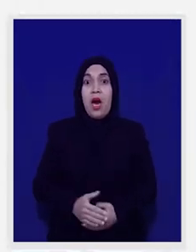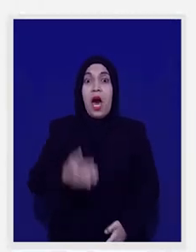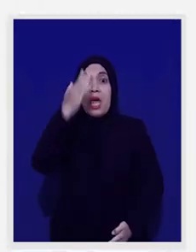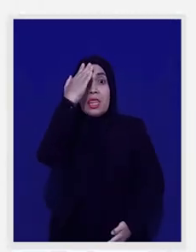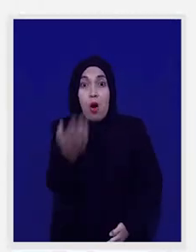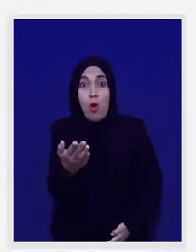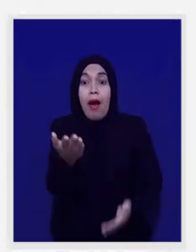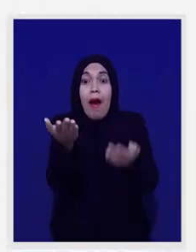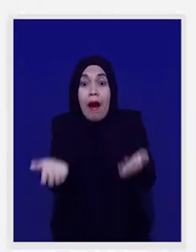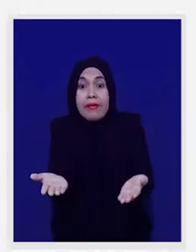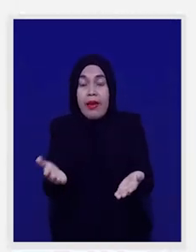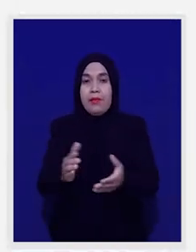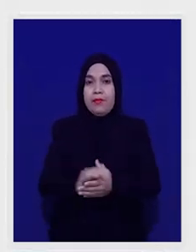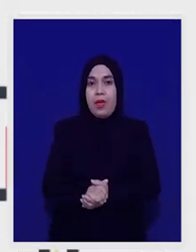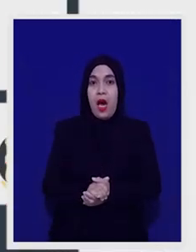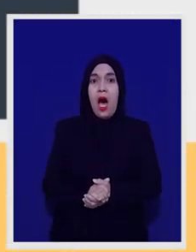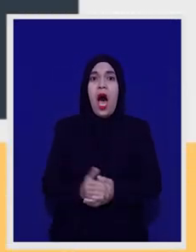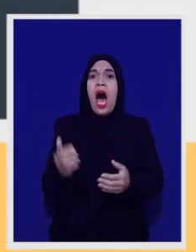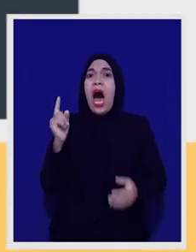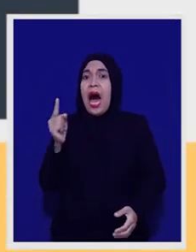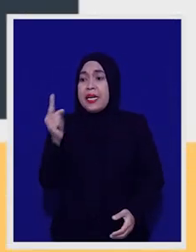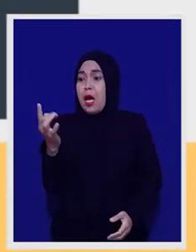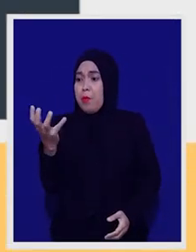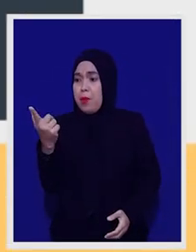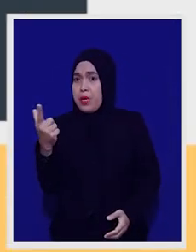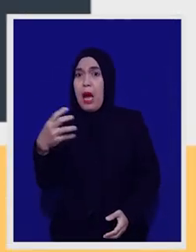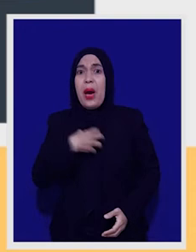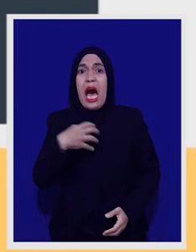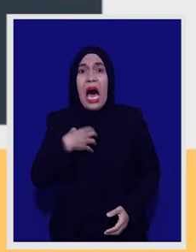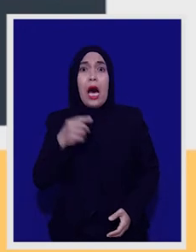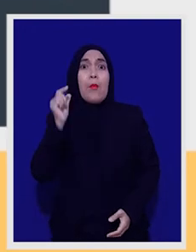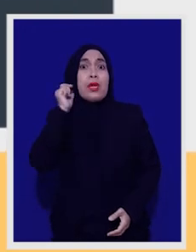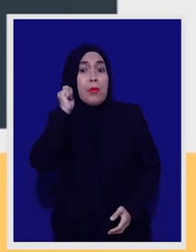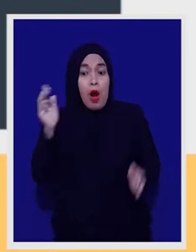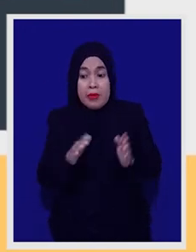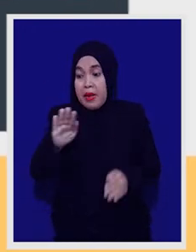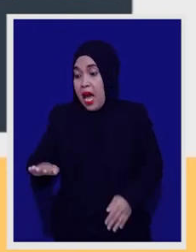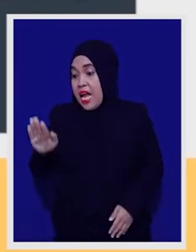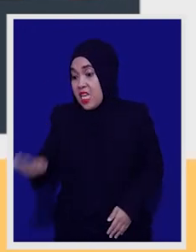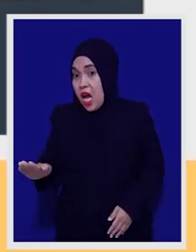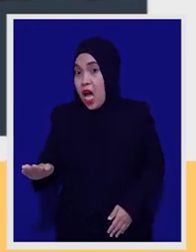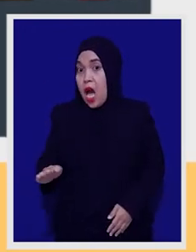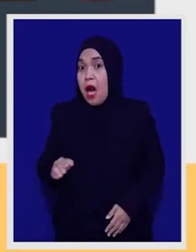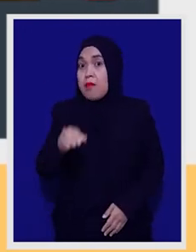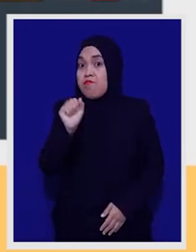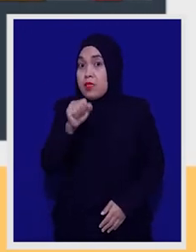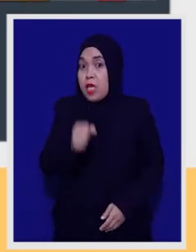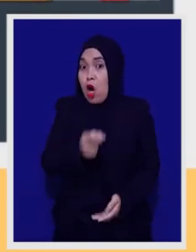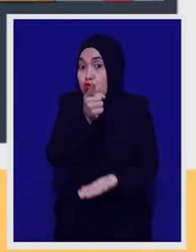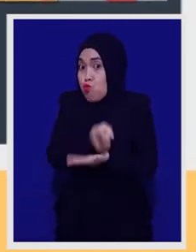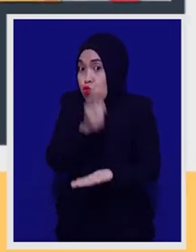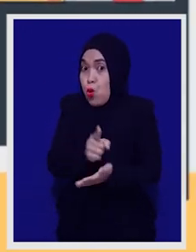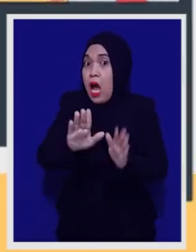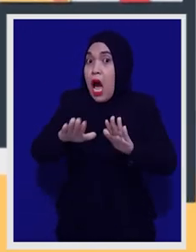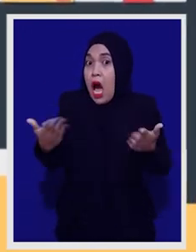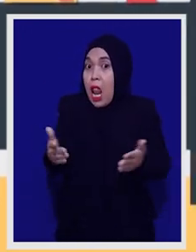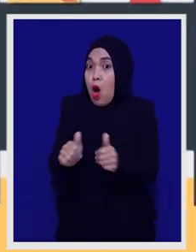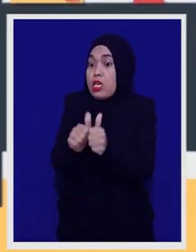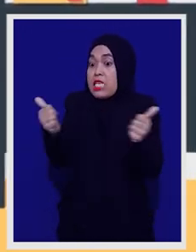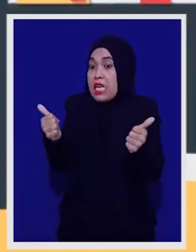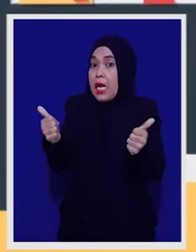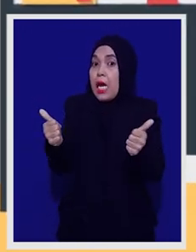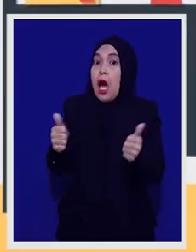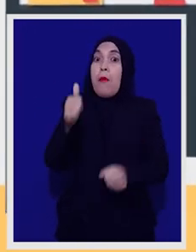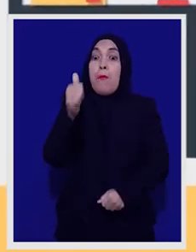Tahukah Anda, ada beberapa hak perempuan dan anak yang dapat dituntut jika terjadi perceraian, baik